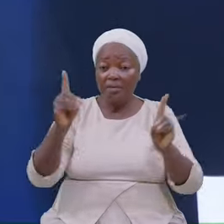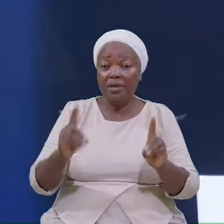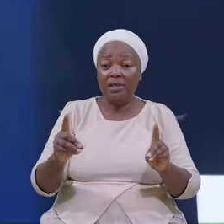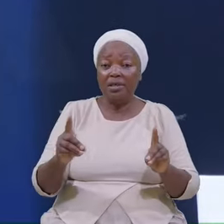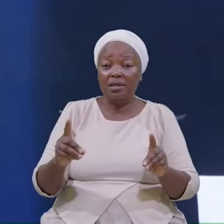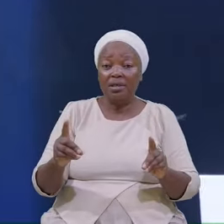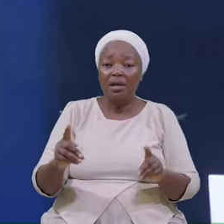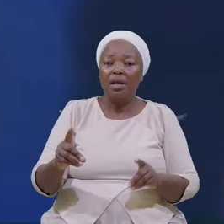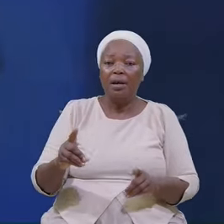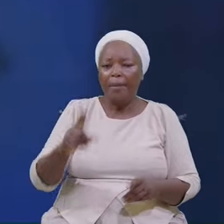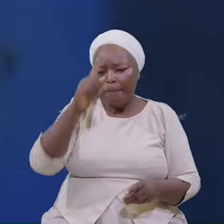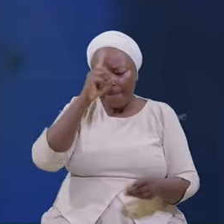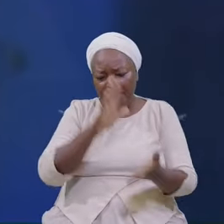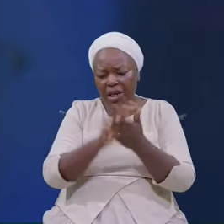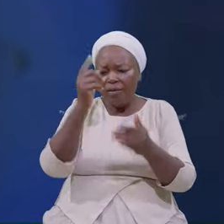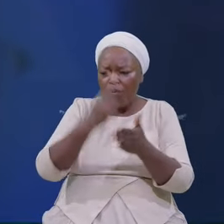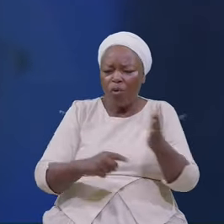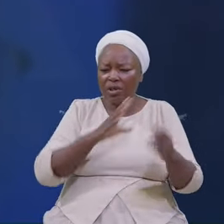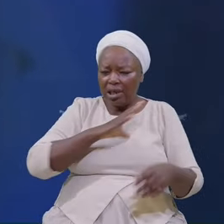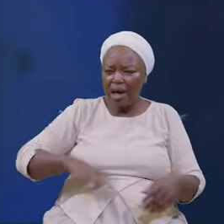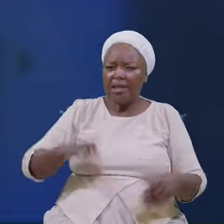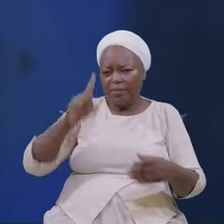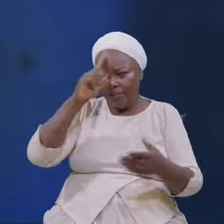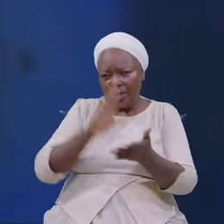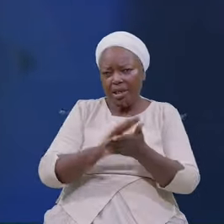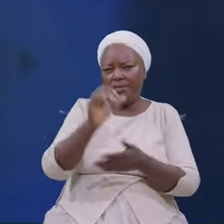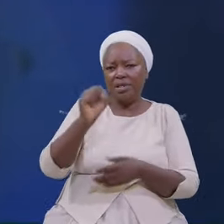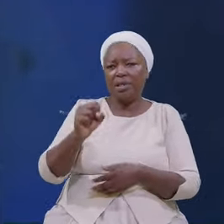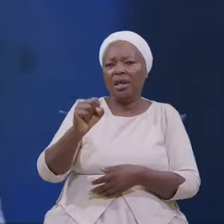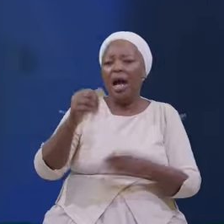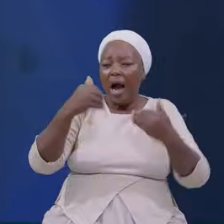For your deliverance. Believe what he believes. Croyez à ce qu'il croit.